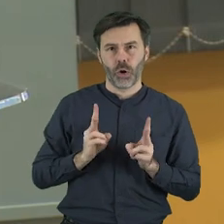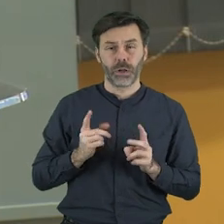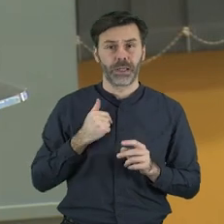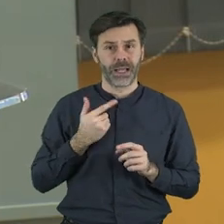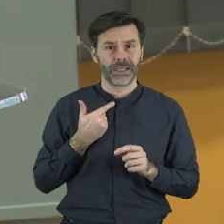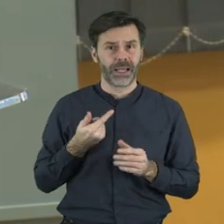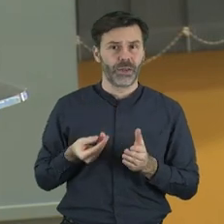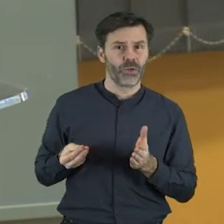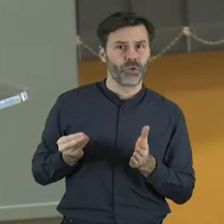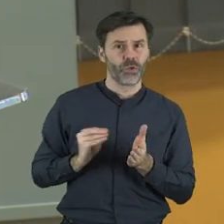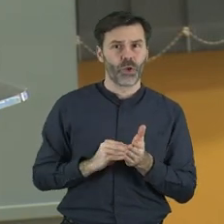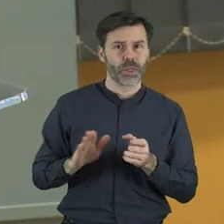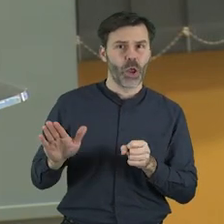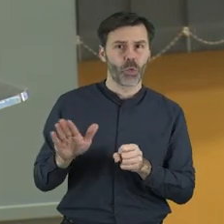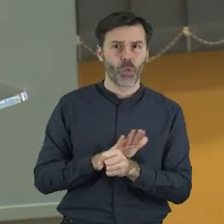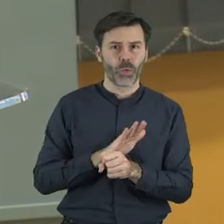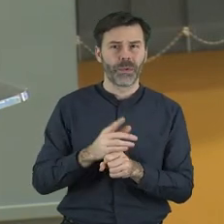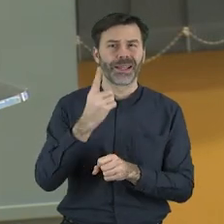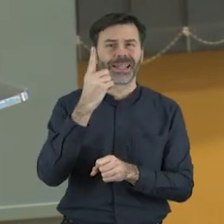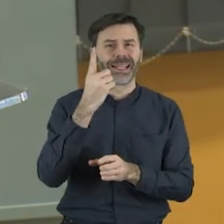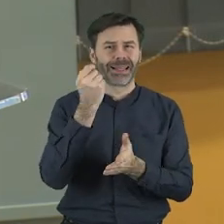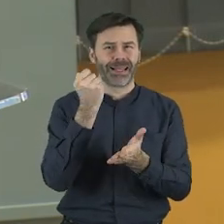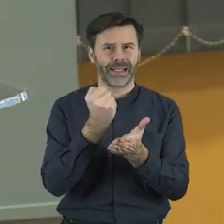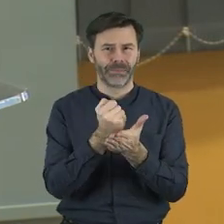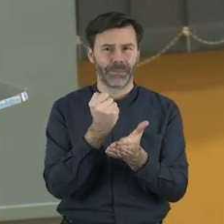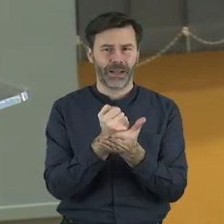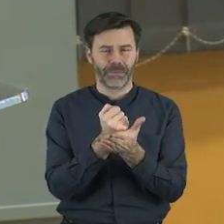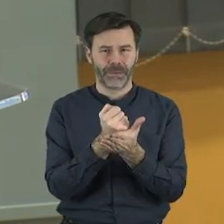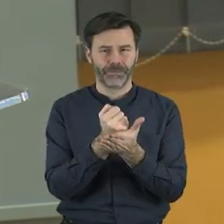podkreślić. Jeden z podstawowych problemów, który dotyka